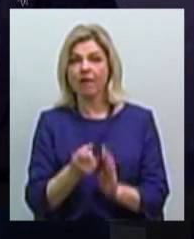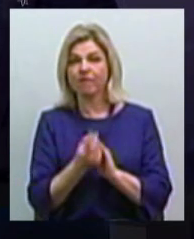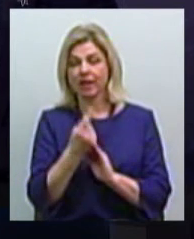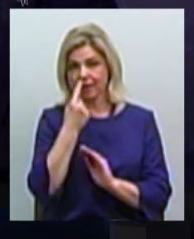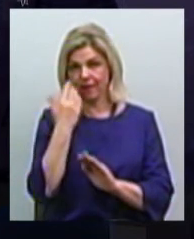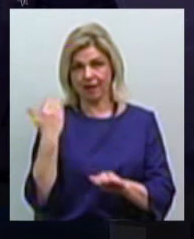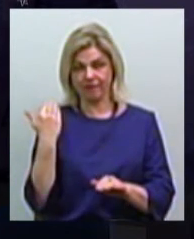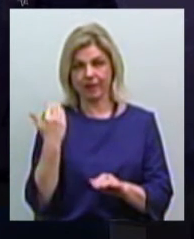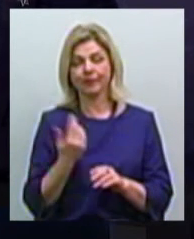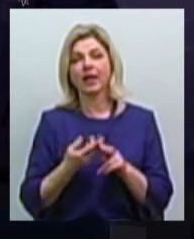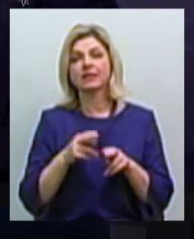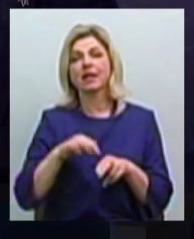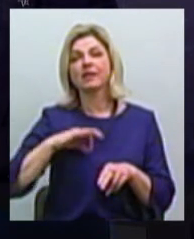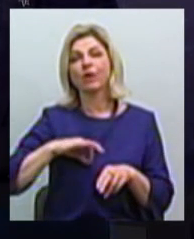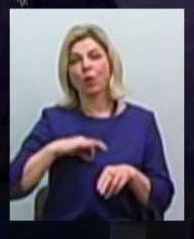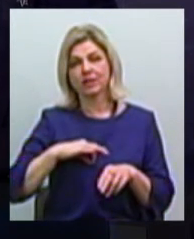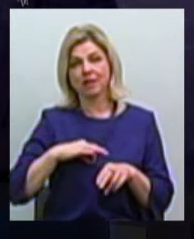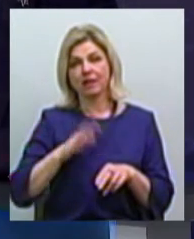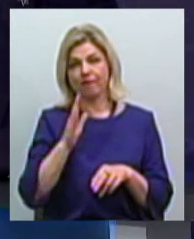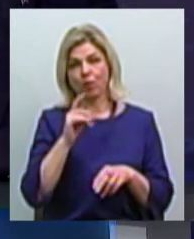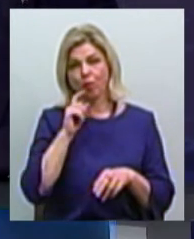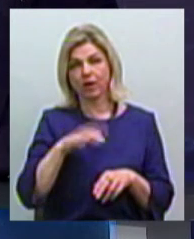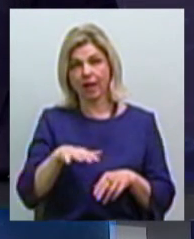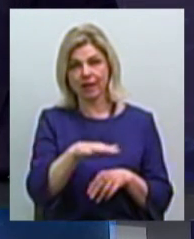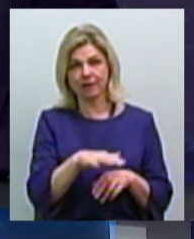давно, якщо говорити про використання в Україні.